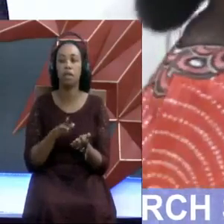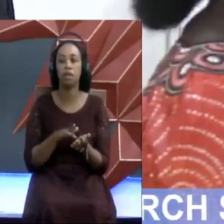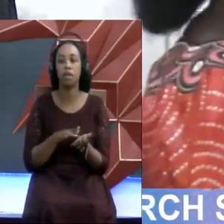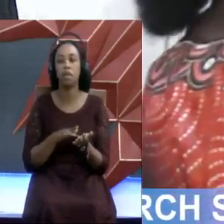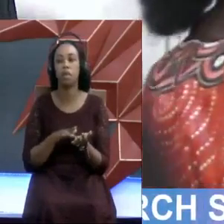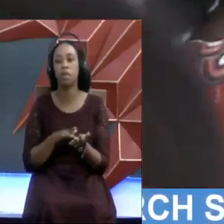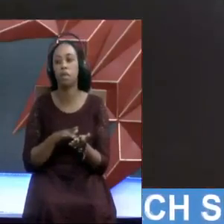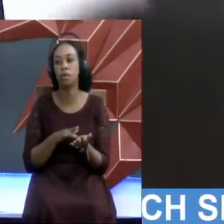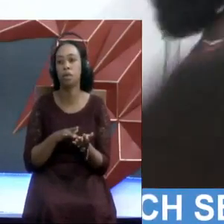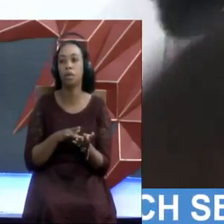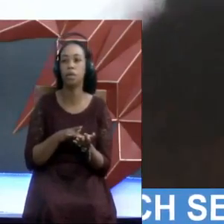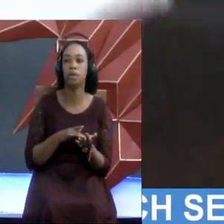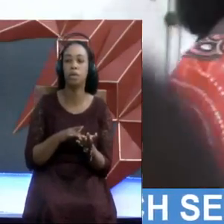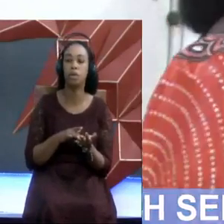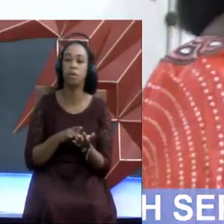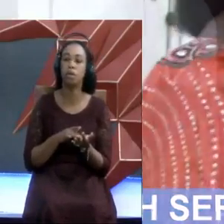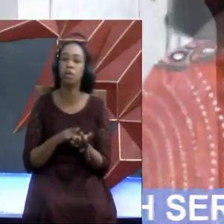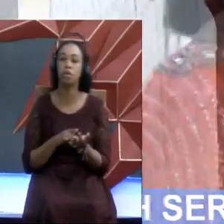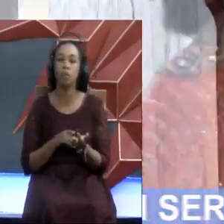mati babu.